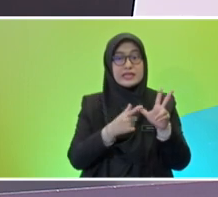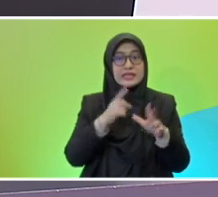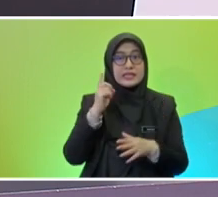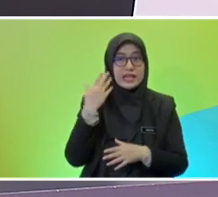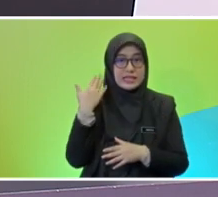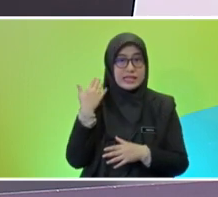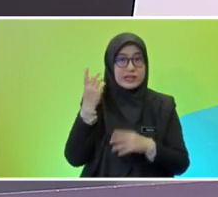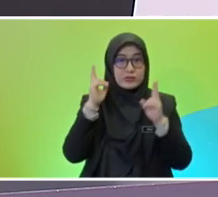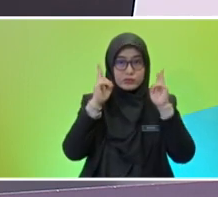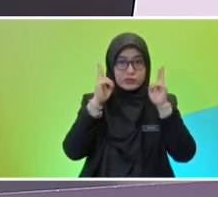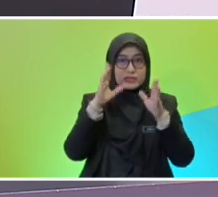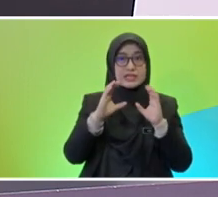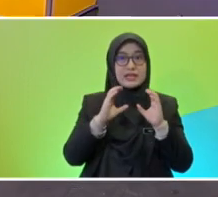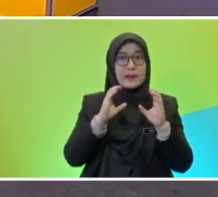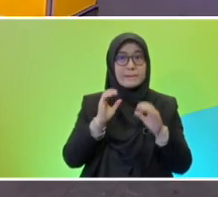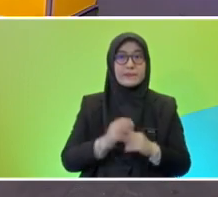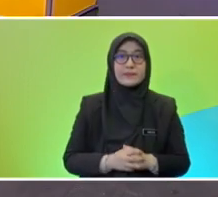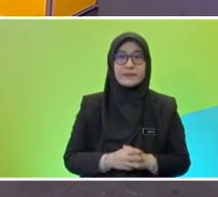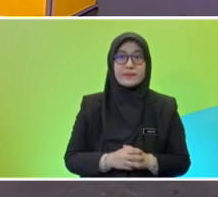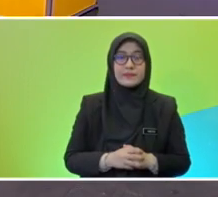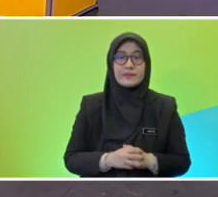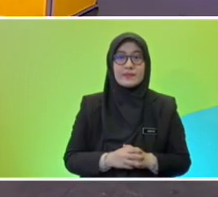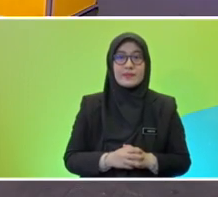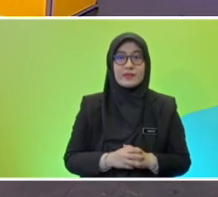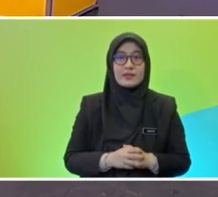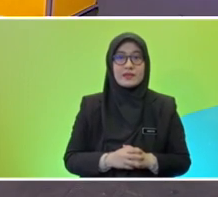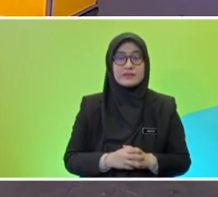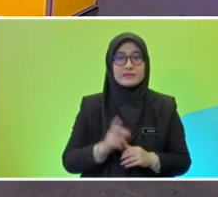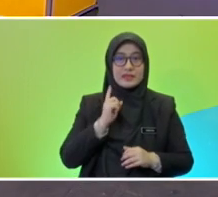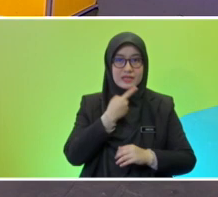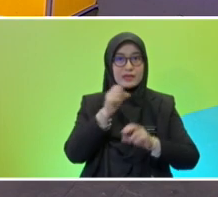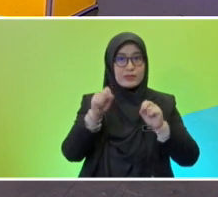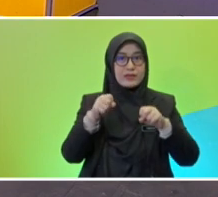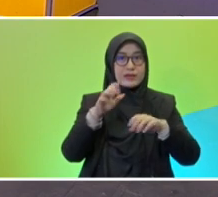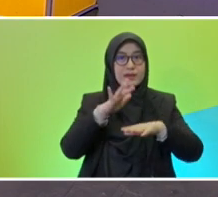lain boleh dipanggil sebagai